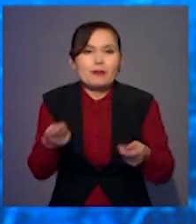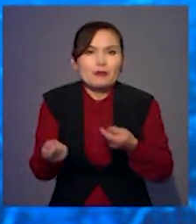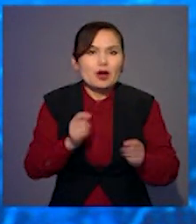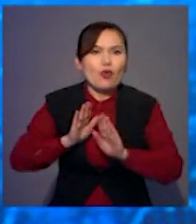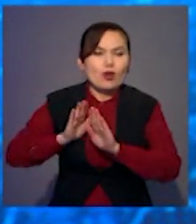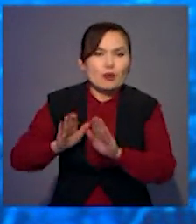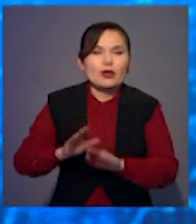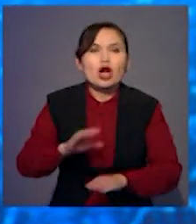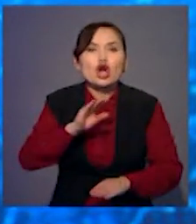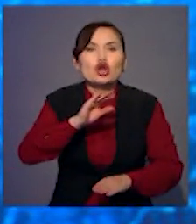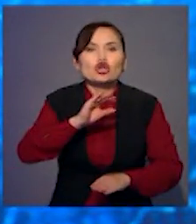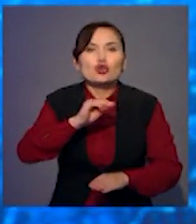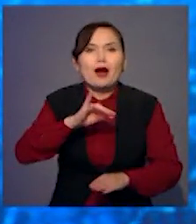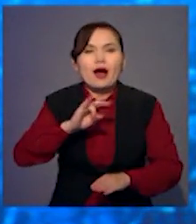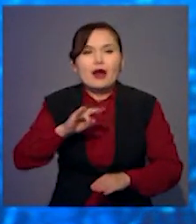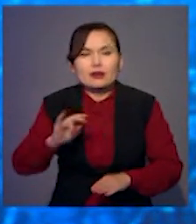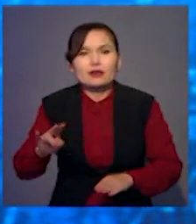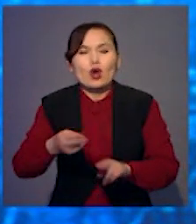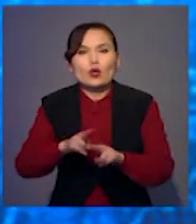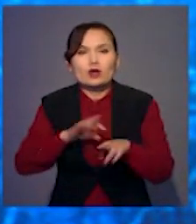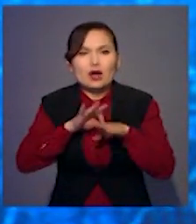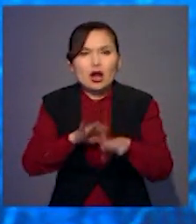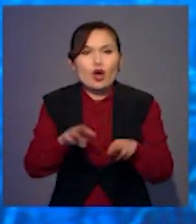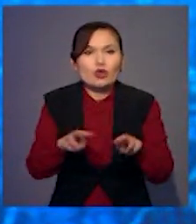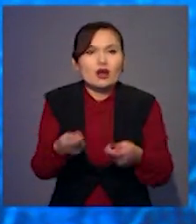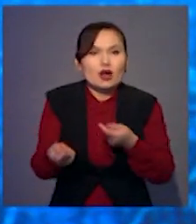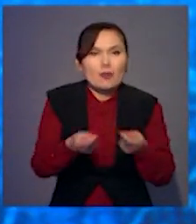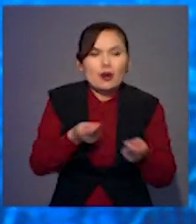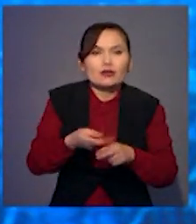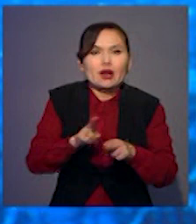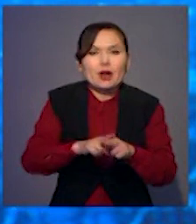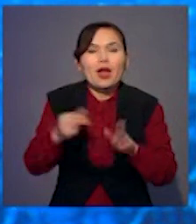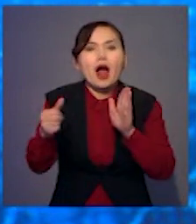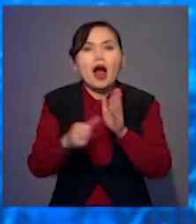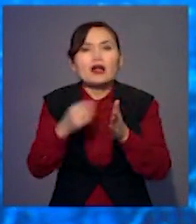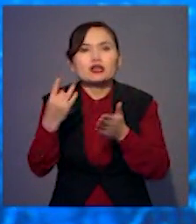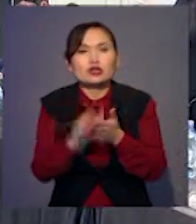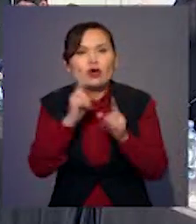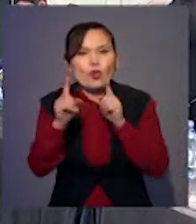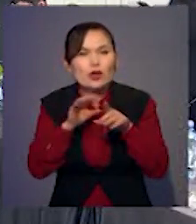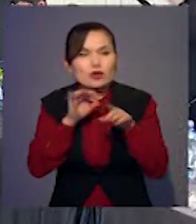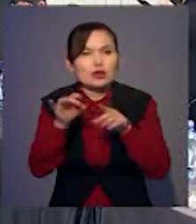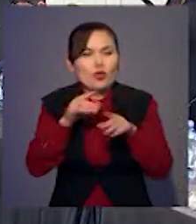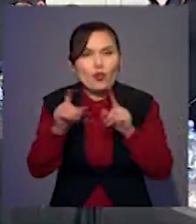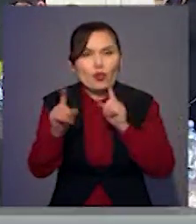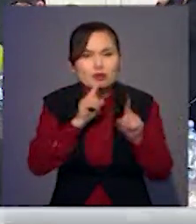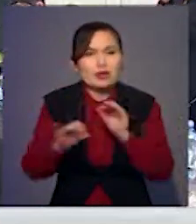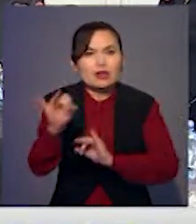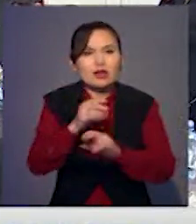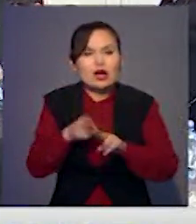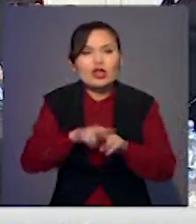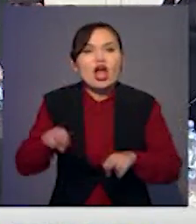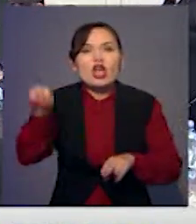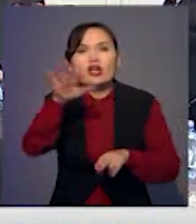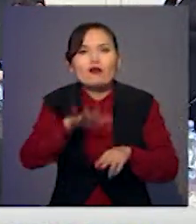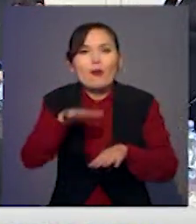орынбасары Серік Жұманғаринның төрағалығымен өткен үкімет жанындағы үйлестіру кеңесінің 6-шы отырысында айтылды. Ұлттық банк пен Еуропалық